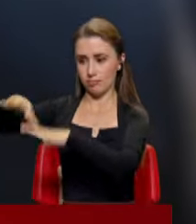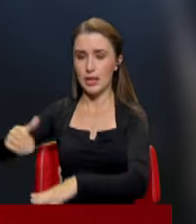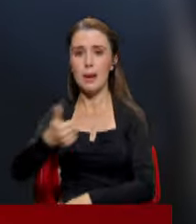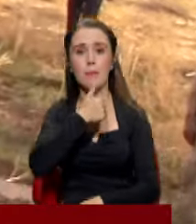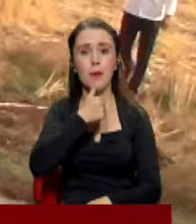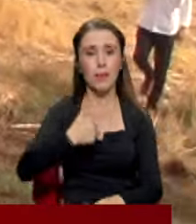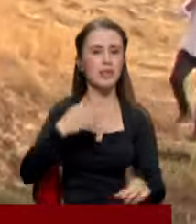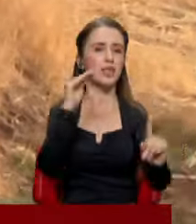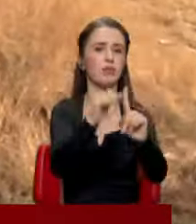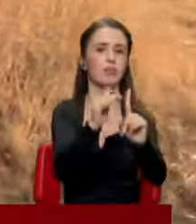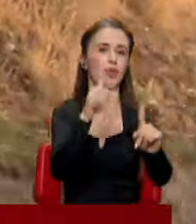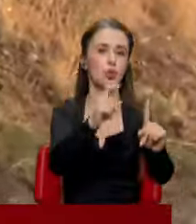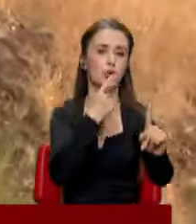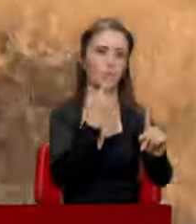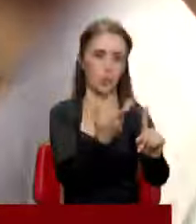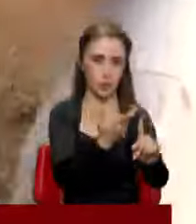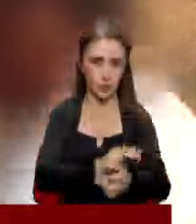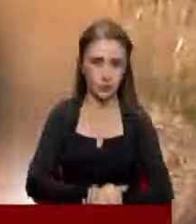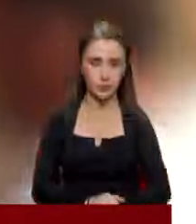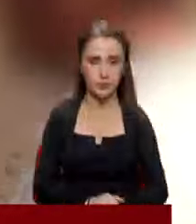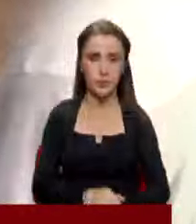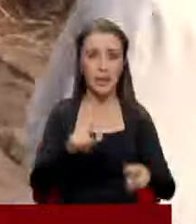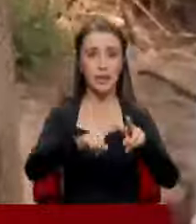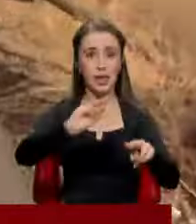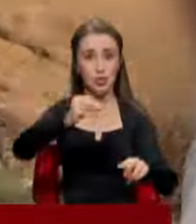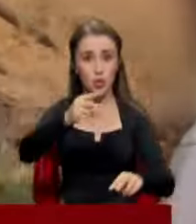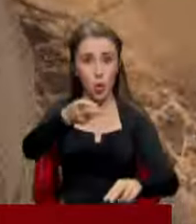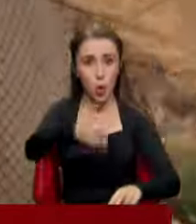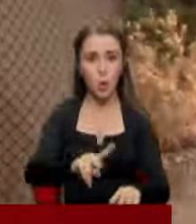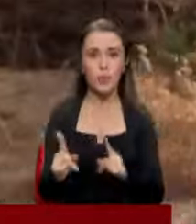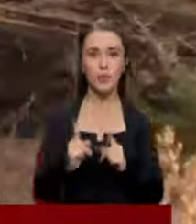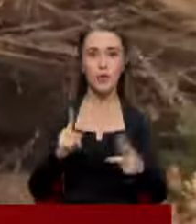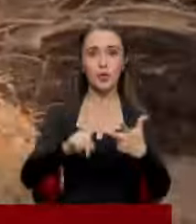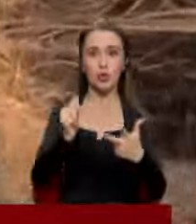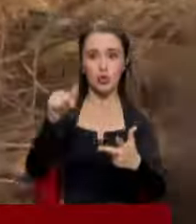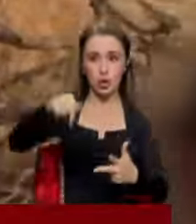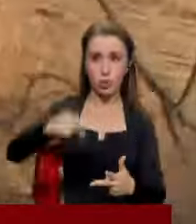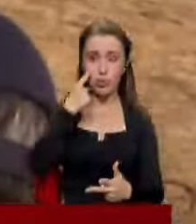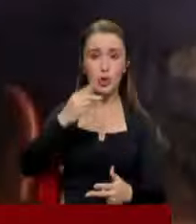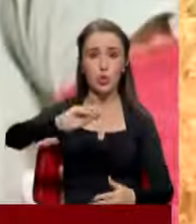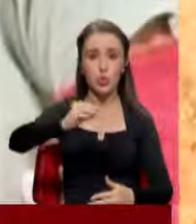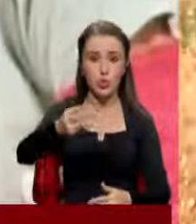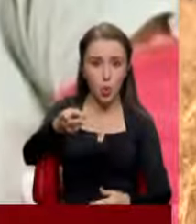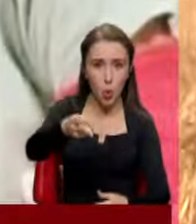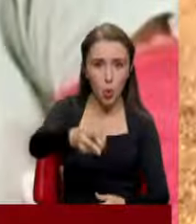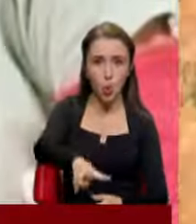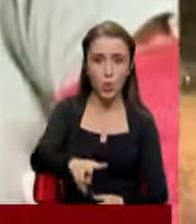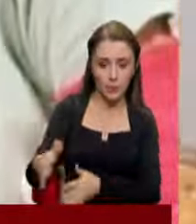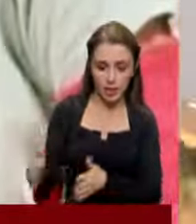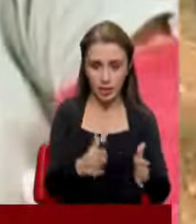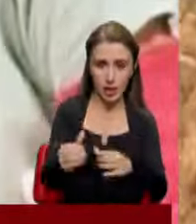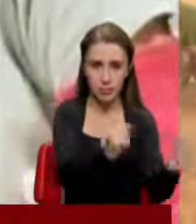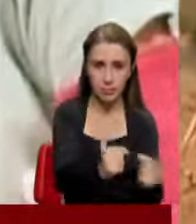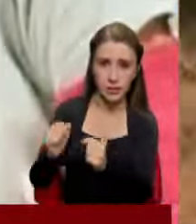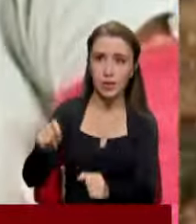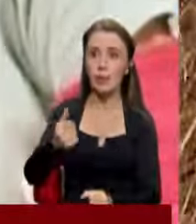olarak soruyorum diye seslendi Nevzat bahtiyar'a Narin güran cinayeti davasının 3 gününde küçük kızın cansız bedenini dereye Taşıyan